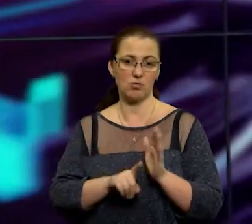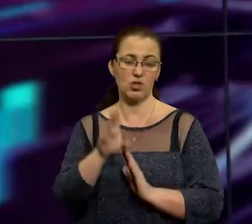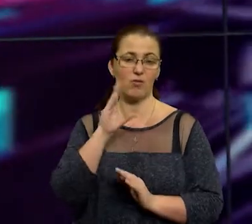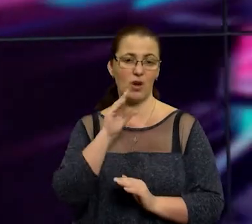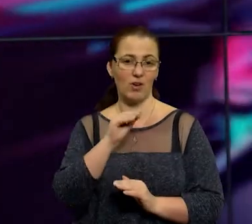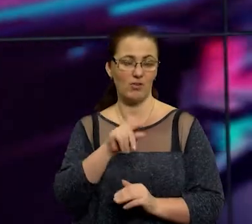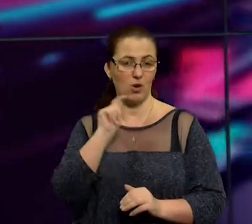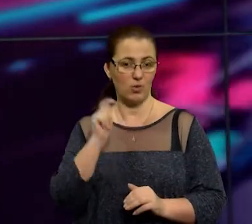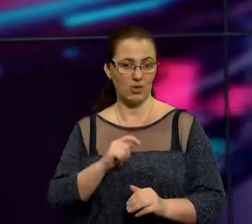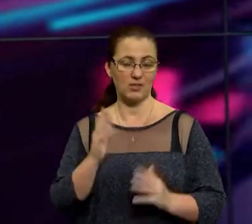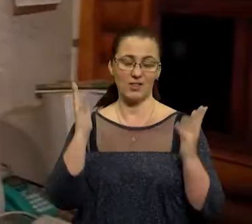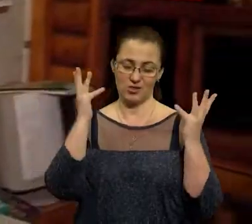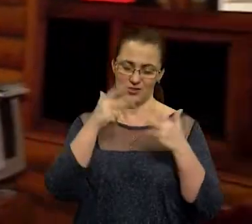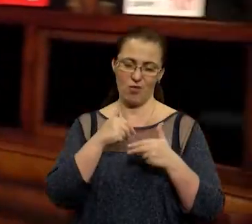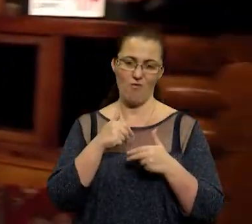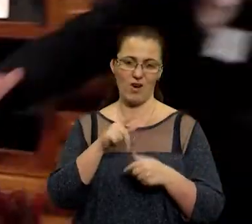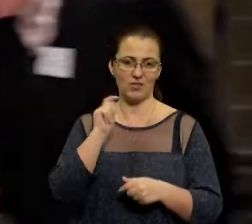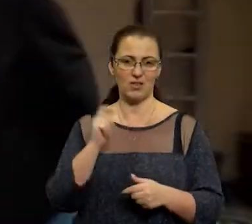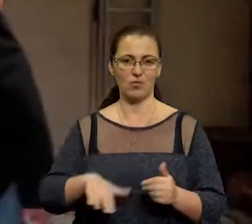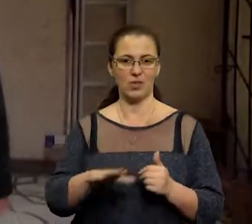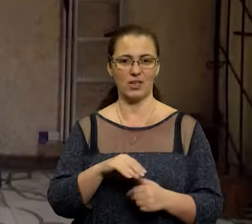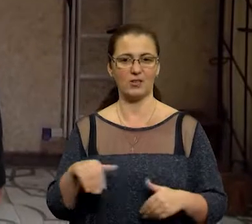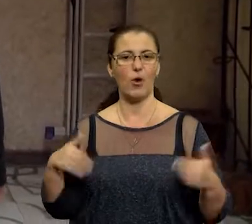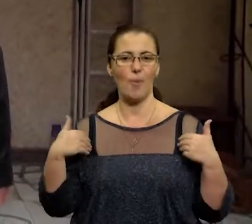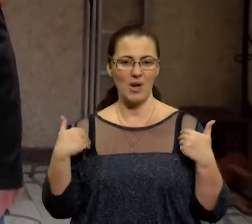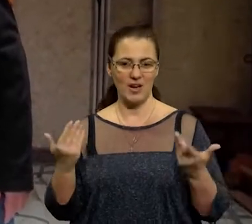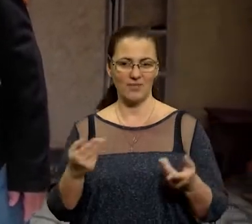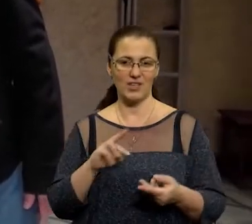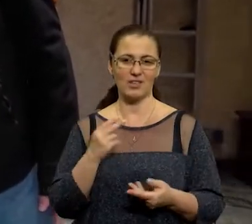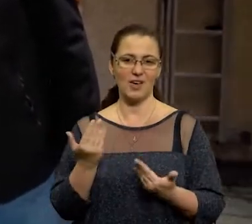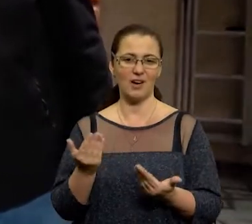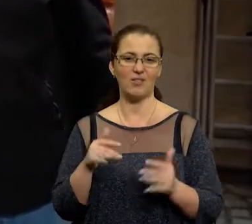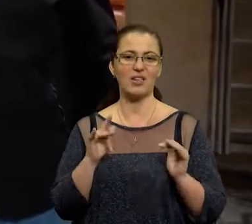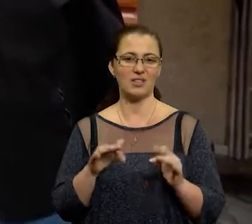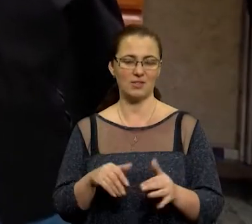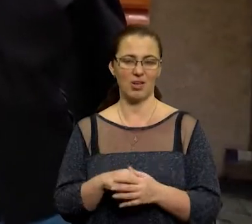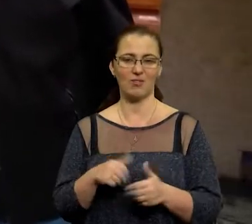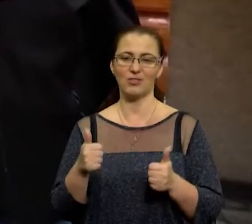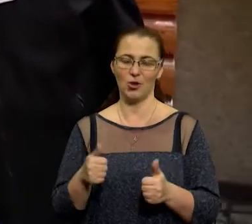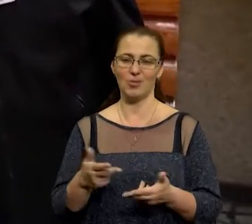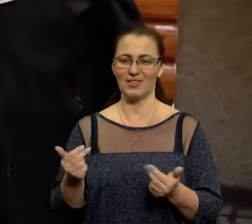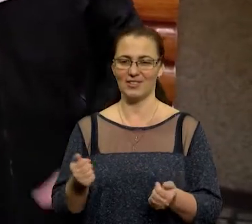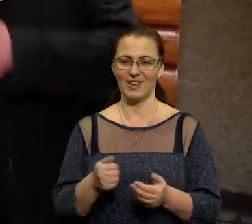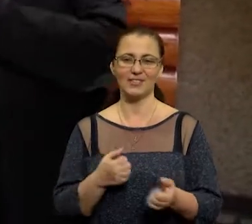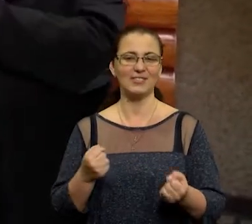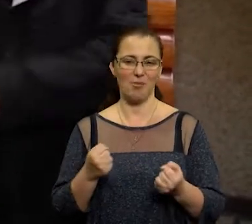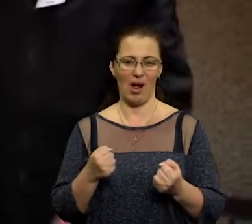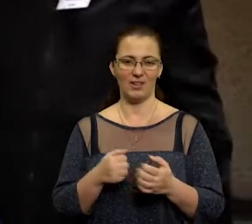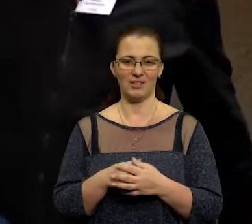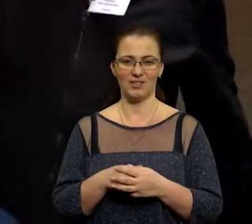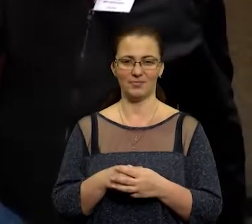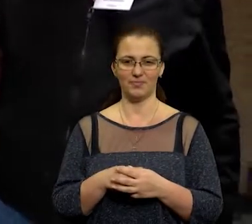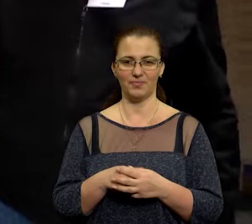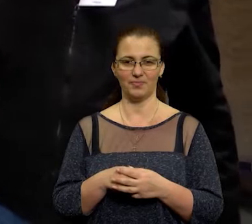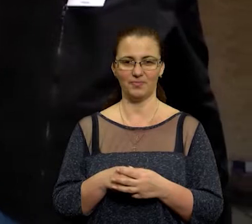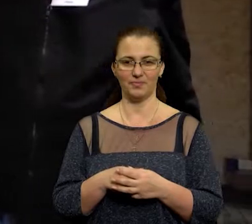ще закохався в Україну. Привіт! Як ваші справи? Добре. Так? Так. Добре тримаєтеся? Так, тримаюся. Так.